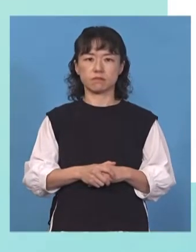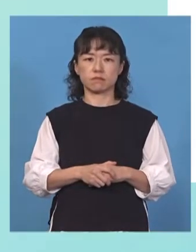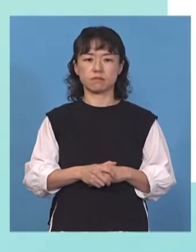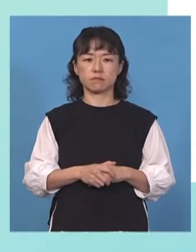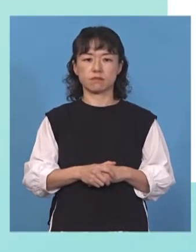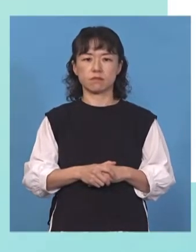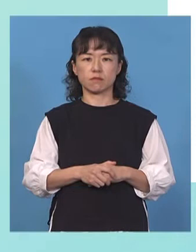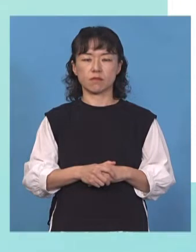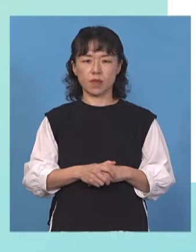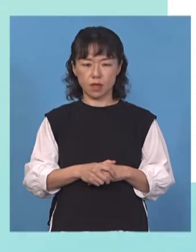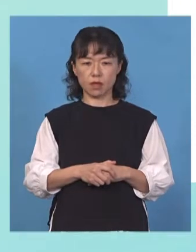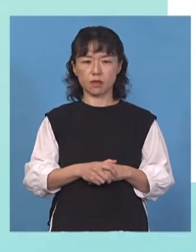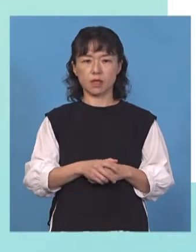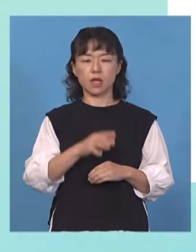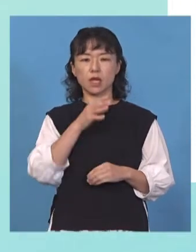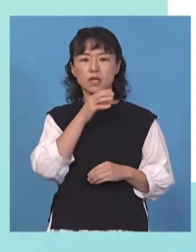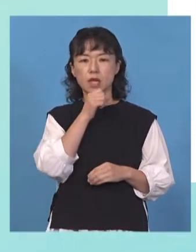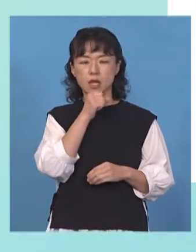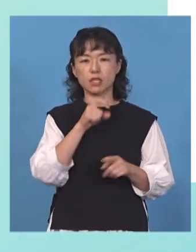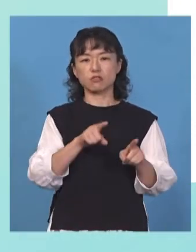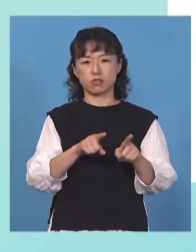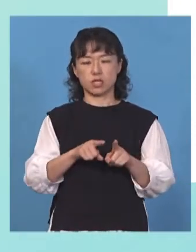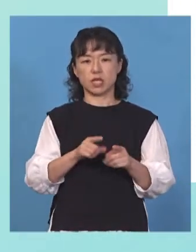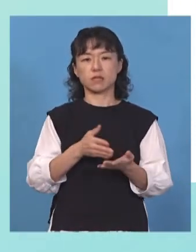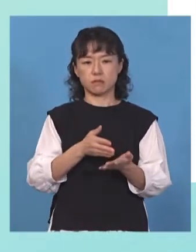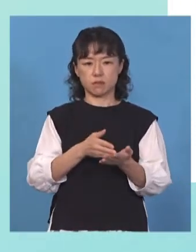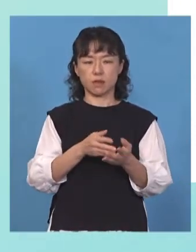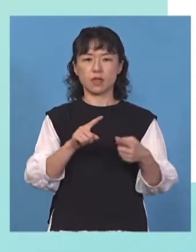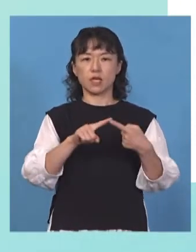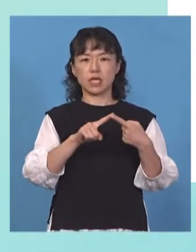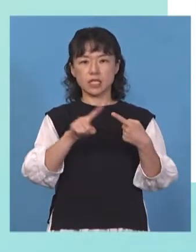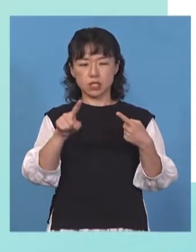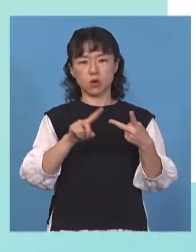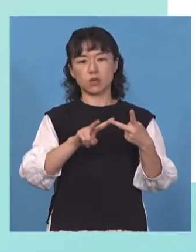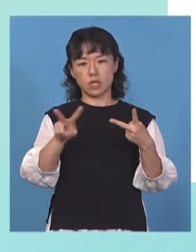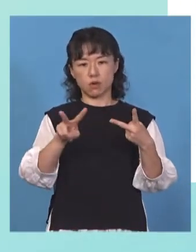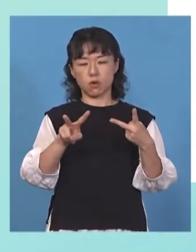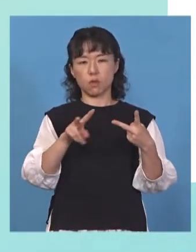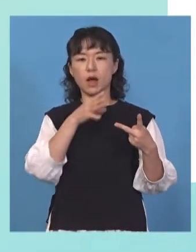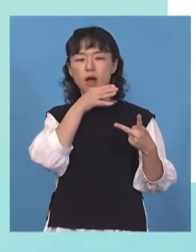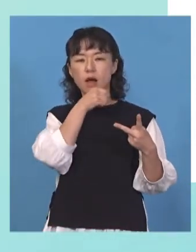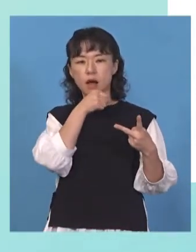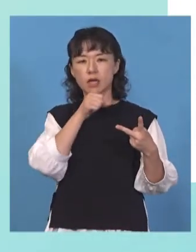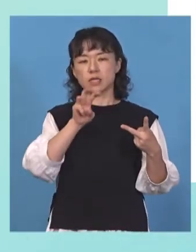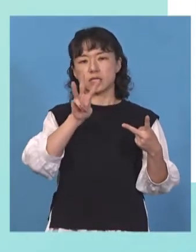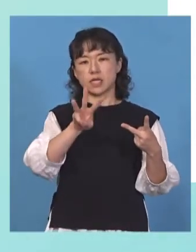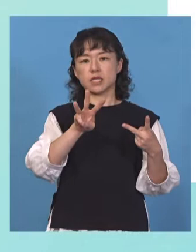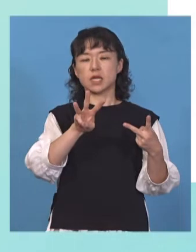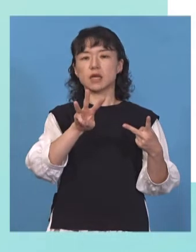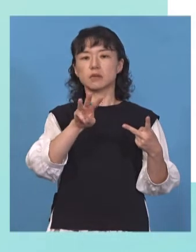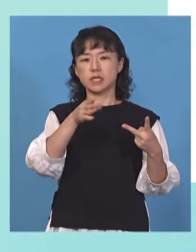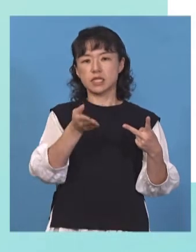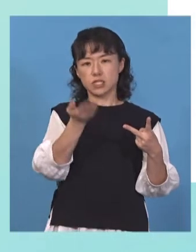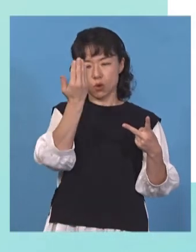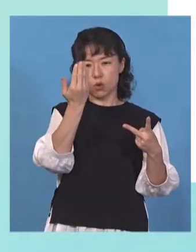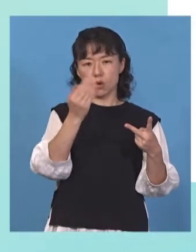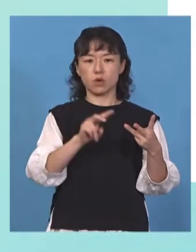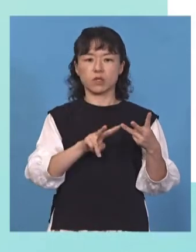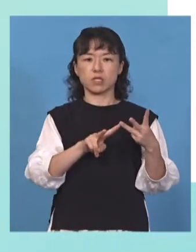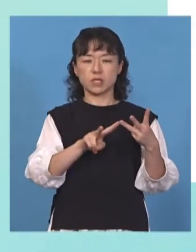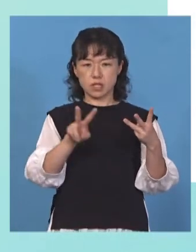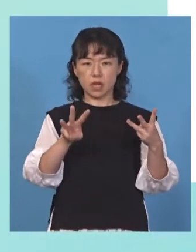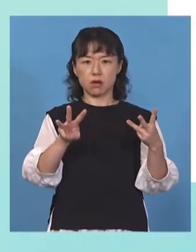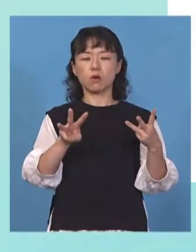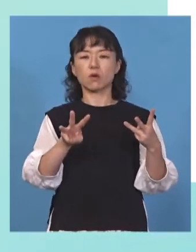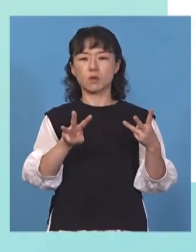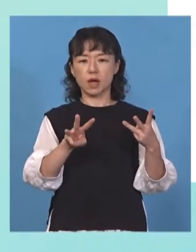か。 まず年齢についてですが、1号認定、2号認定は子どもの年齢が満3歳以上、3号認定